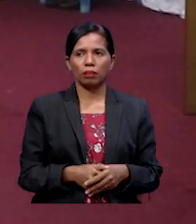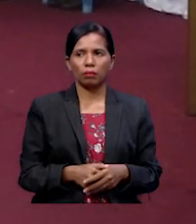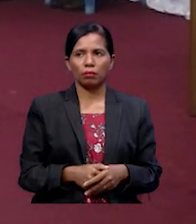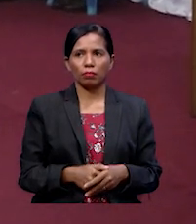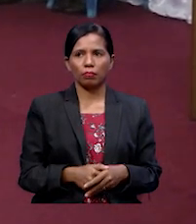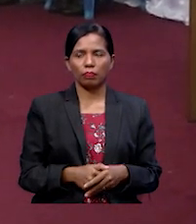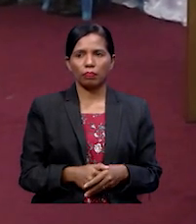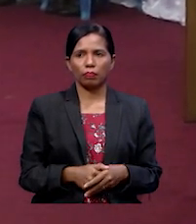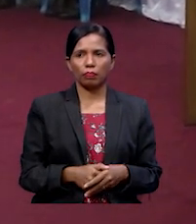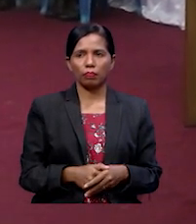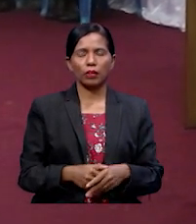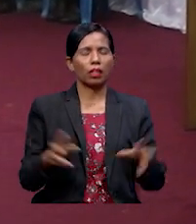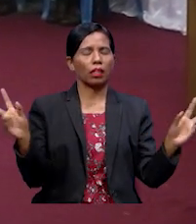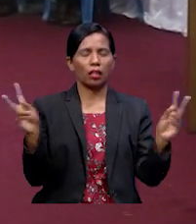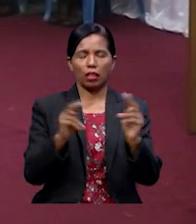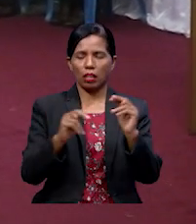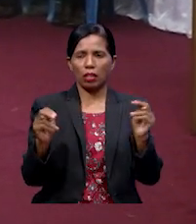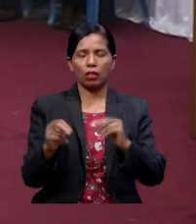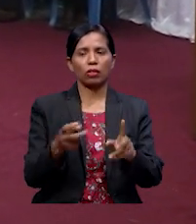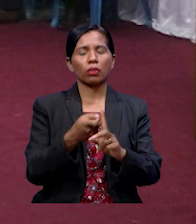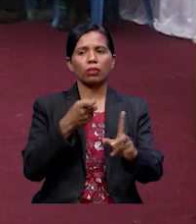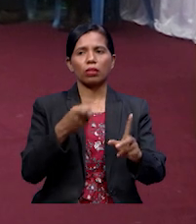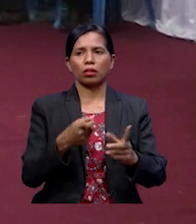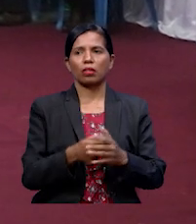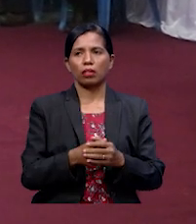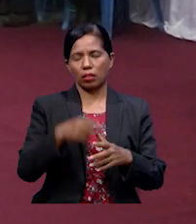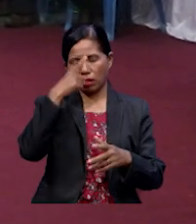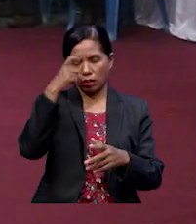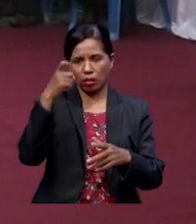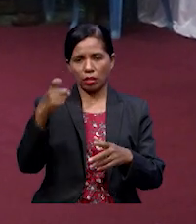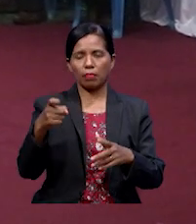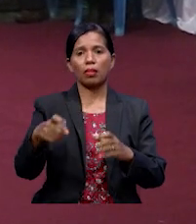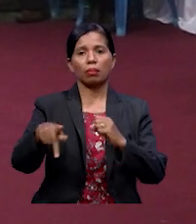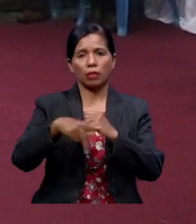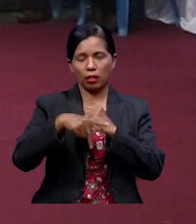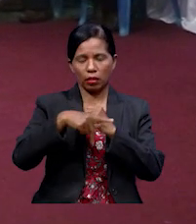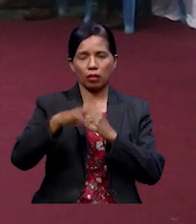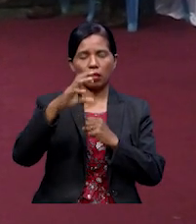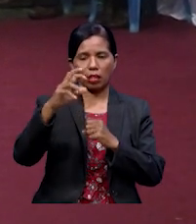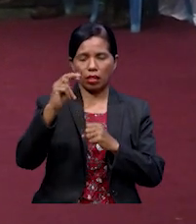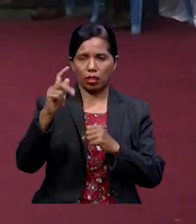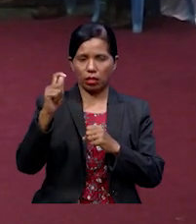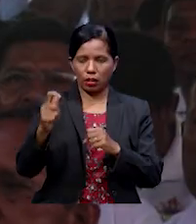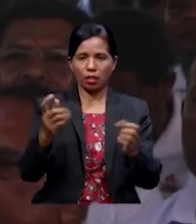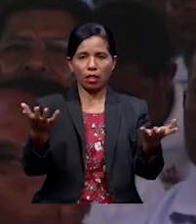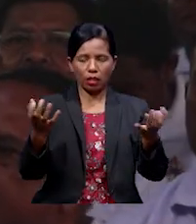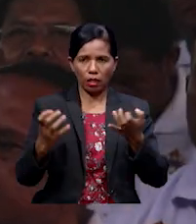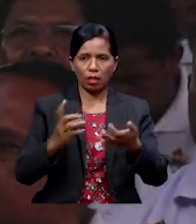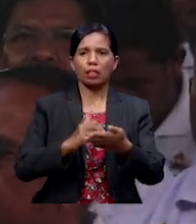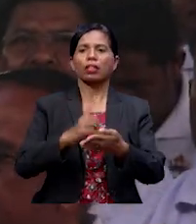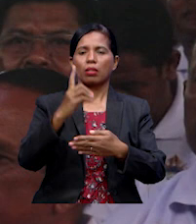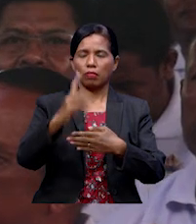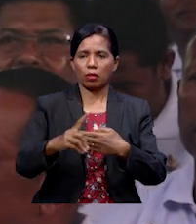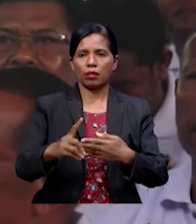Jadi, Laos kena menambah tapi sekali tambah tinggi dia perlu tinggi dia